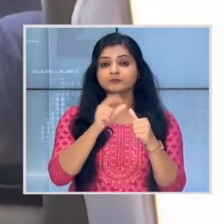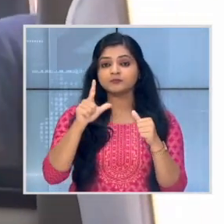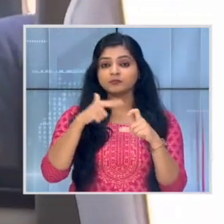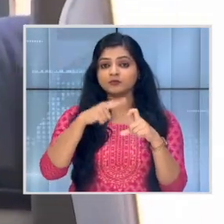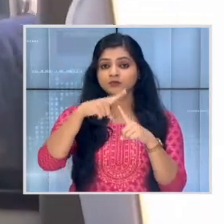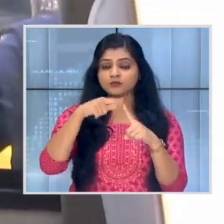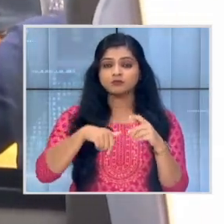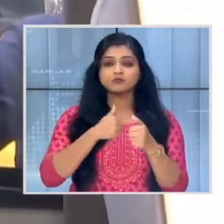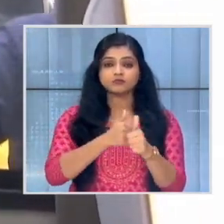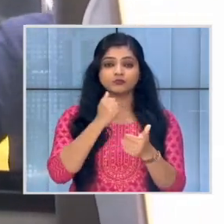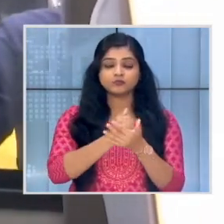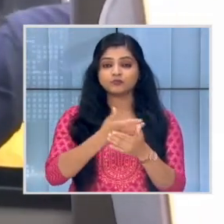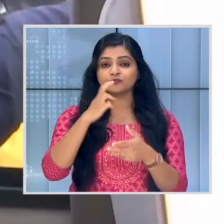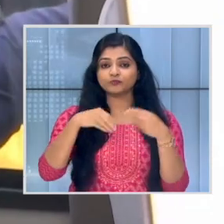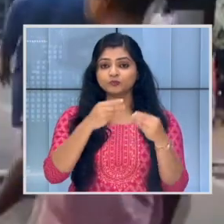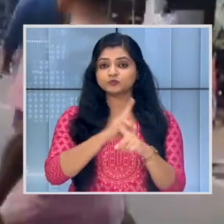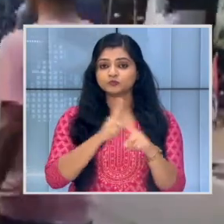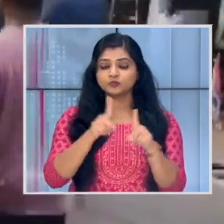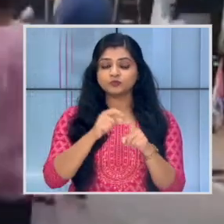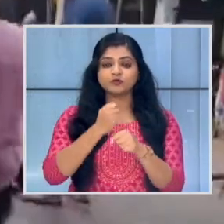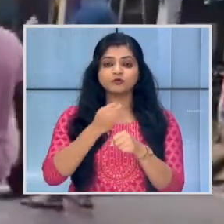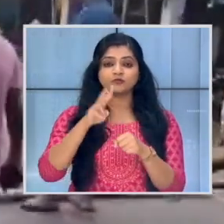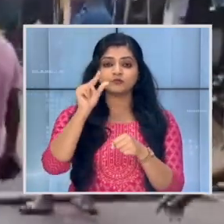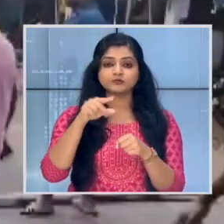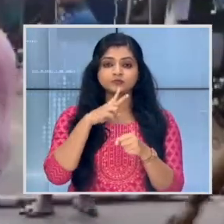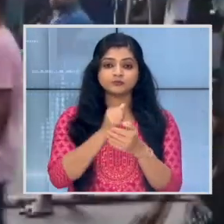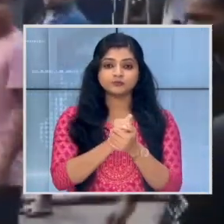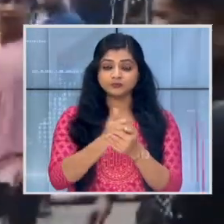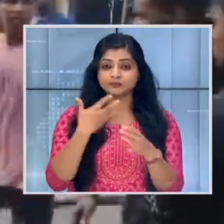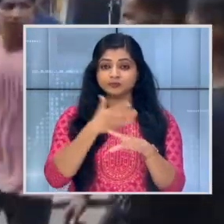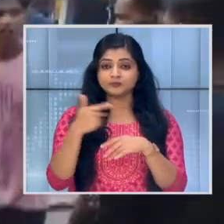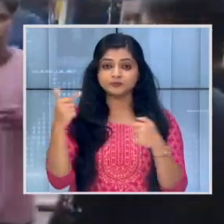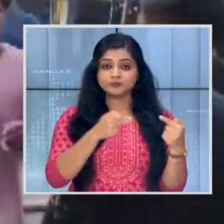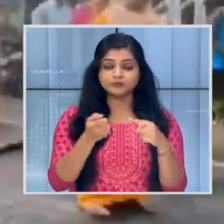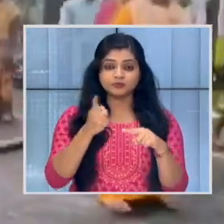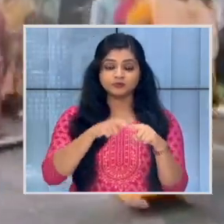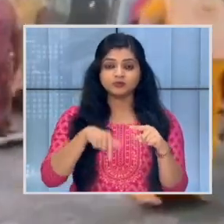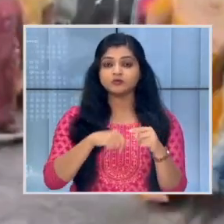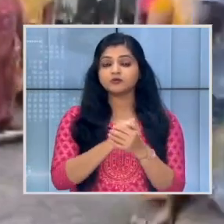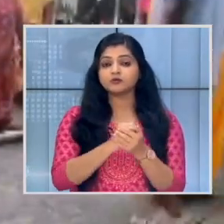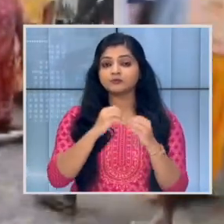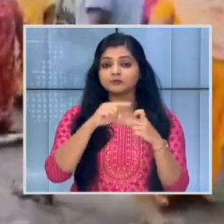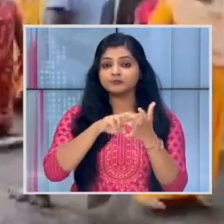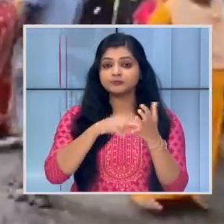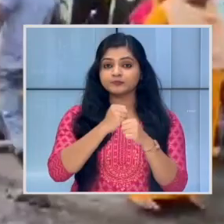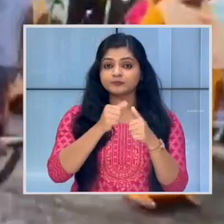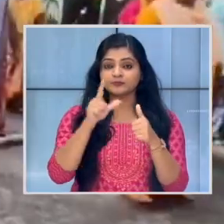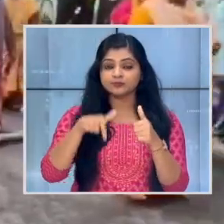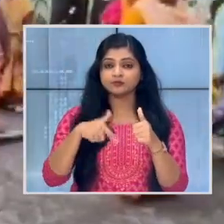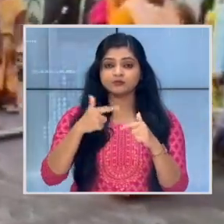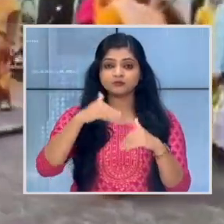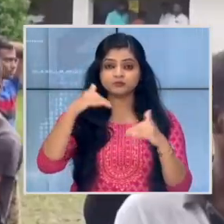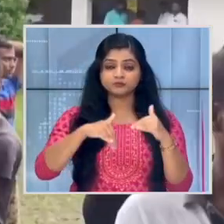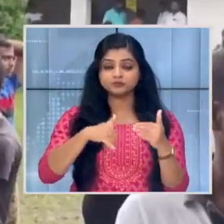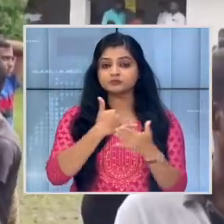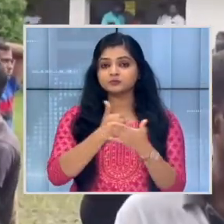ബുള്ളറ്റിലൂടെയല്ലെന്നും ഗവർണർ സി വി ആനന്ദബോസ് പറഞ്ഞു. അക്രമങ്ങളുടെ പശ്ചാത്തലത്തിൽ പശ്ചിമബംഗാൾ തദ്ദേശ തെരഞ്ഞെടുപ്പ് അസാധുവായി പ്രഖ്യാപിക്കണമെന്നാവശ്യപ്പെട്ട